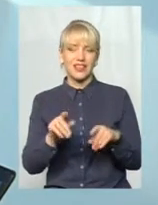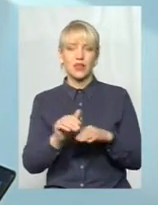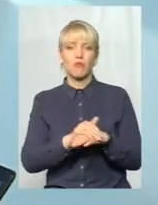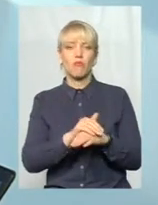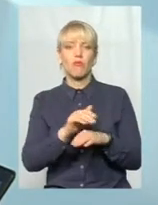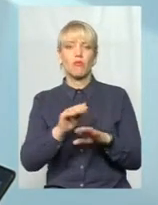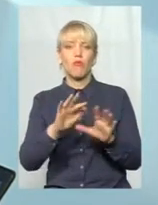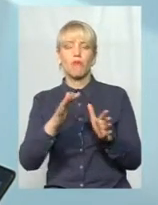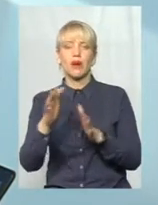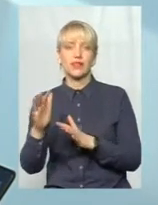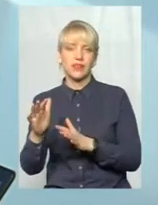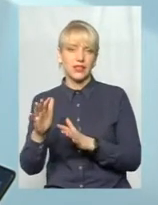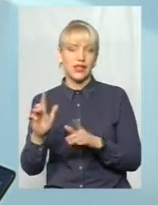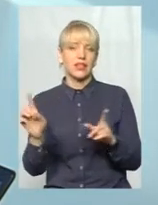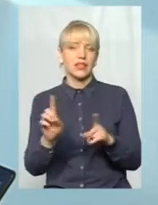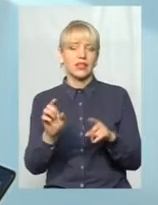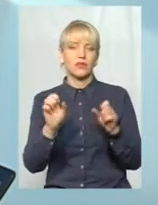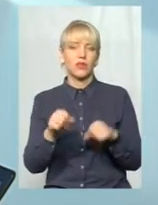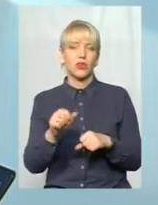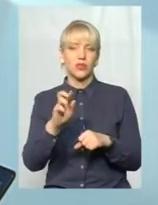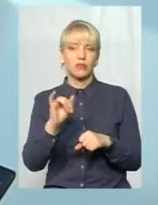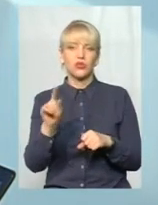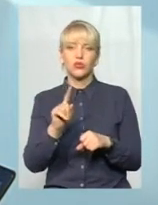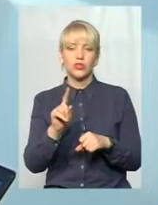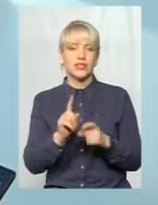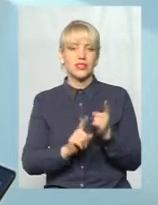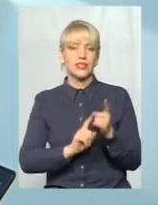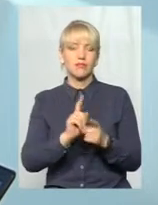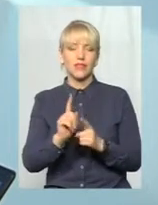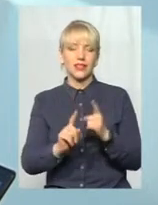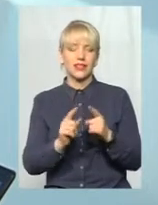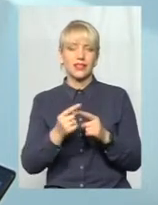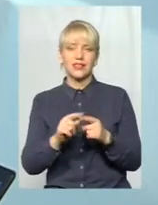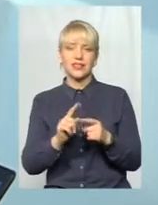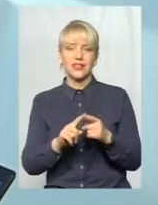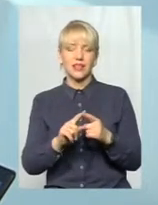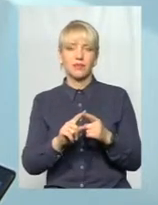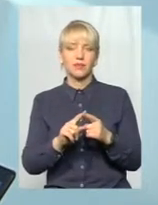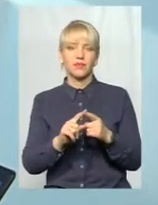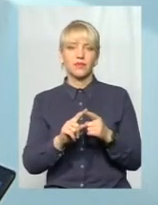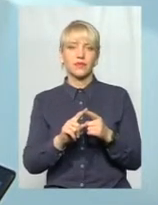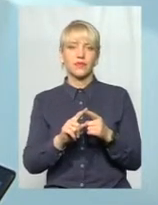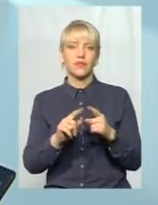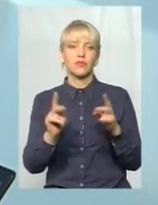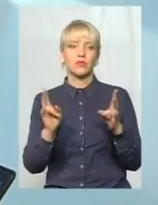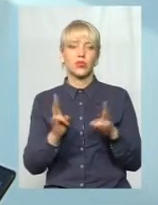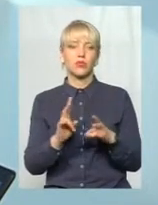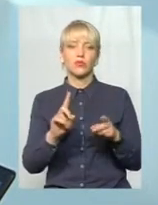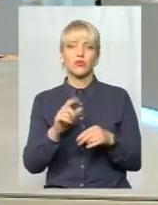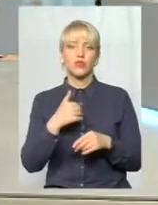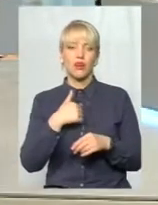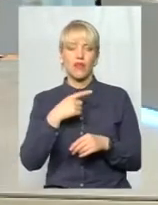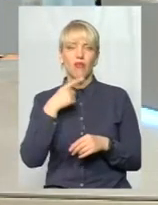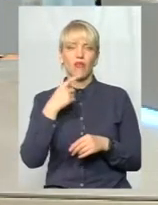які могли би нам щось змінити, це безпосередньо потрібно, те, що я вже й говорив,